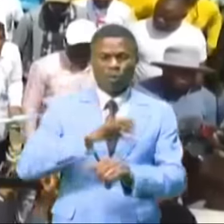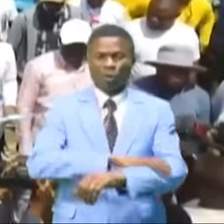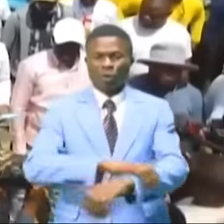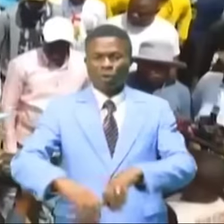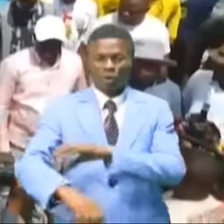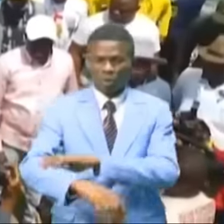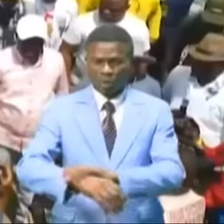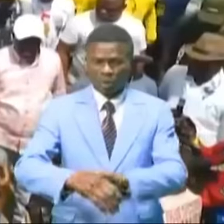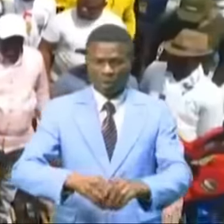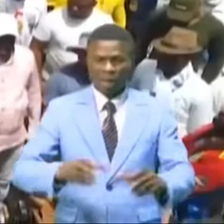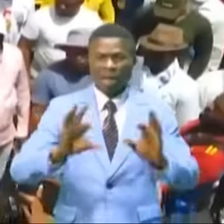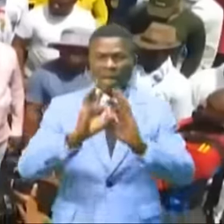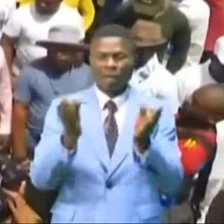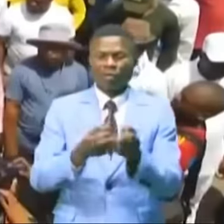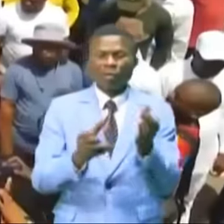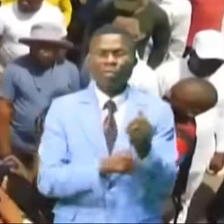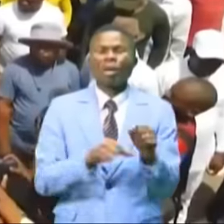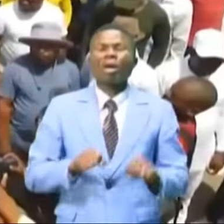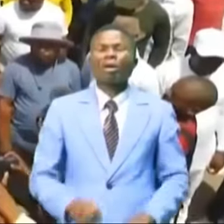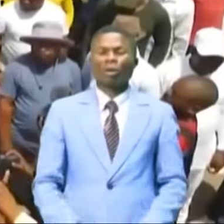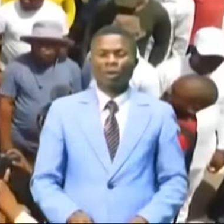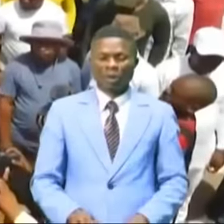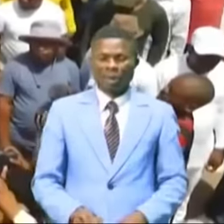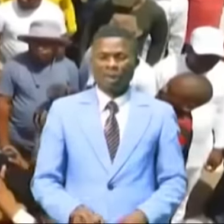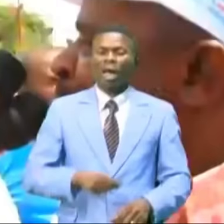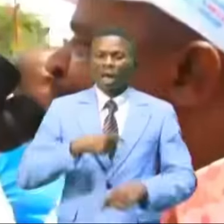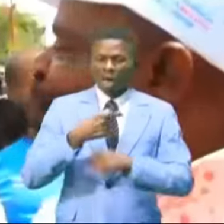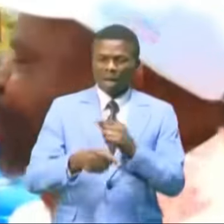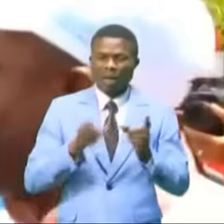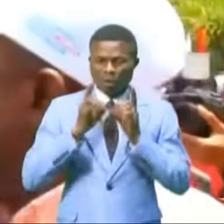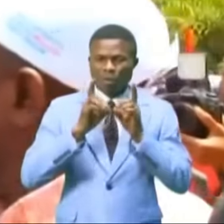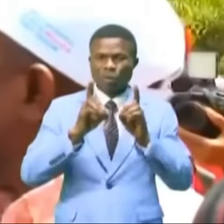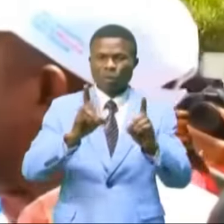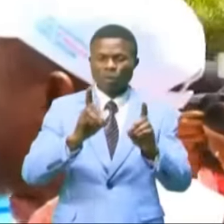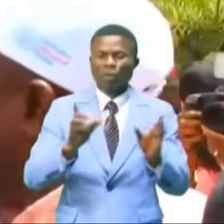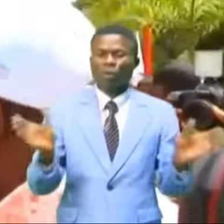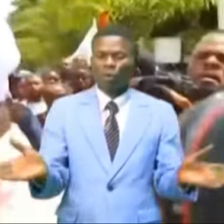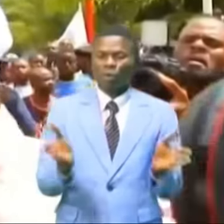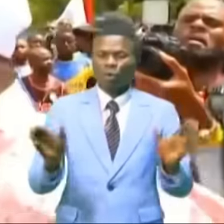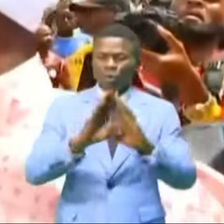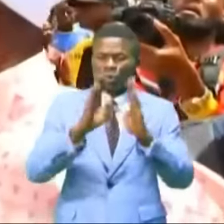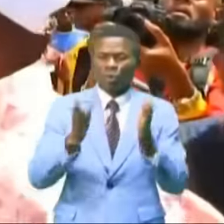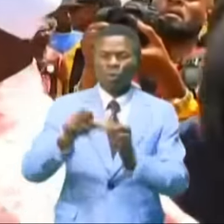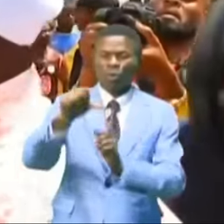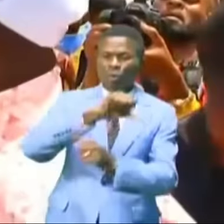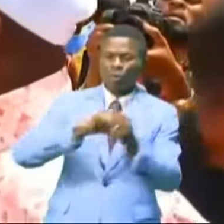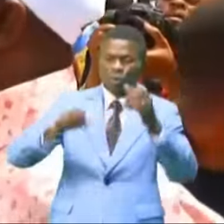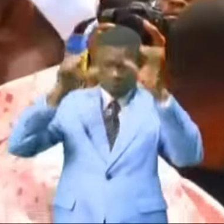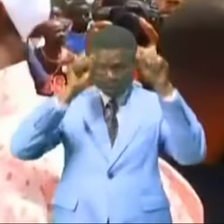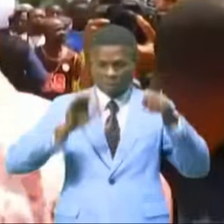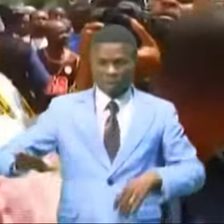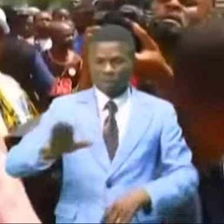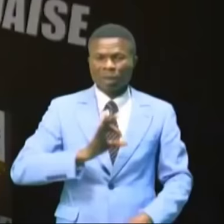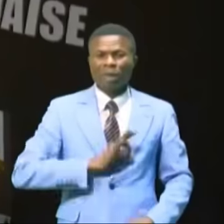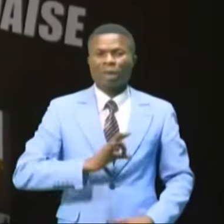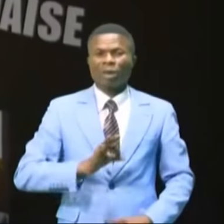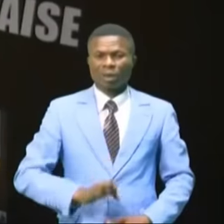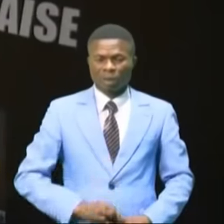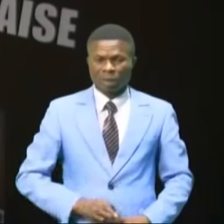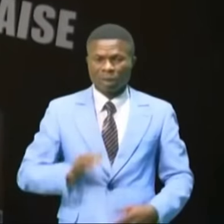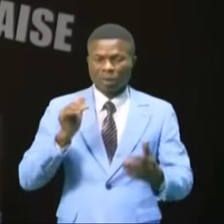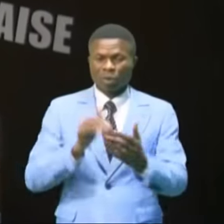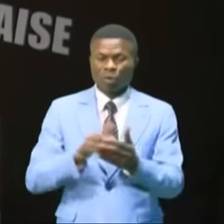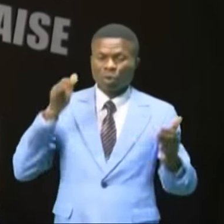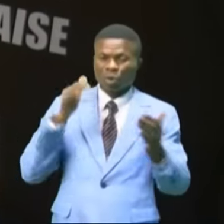avec les familles des victimes, a repris son discours mobilisateur autour du chef de l'État Félix-Antoine Tshisekedi face à